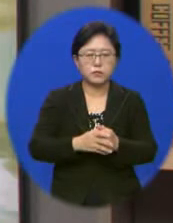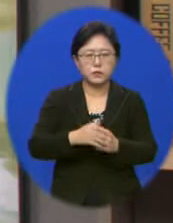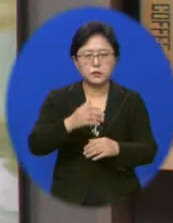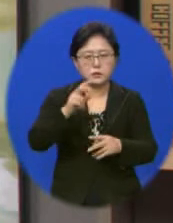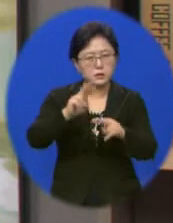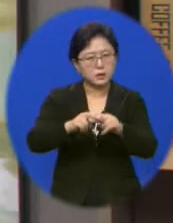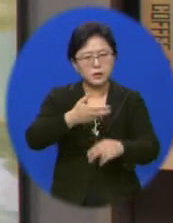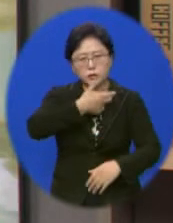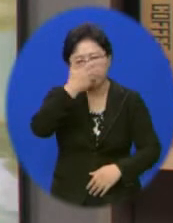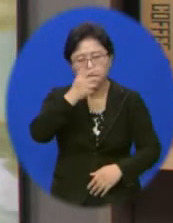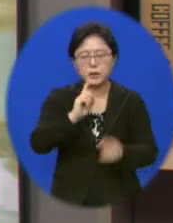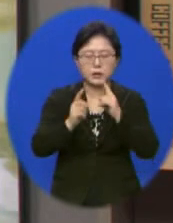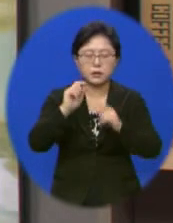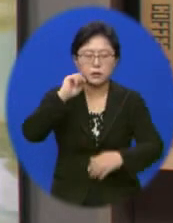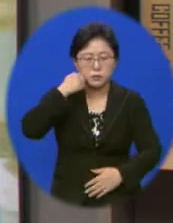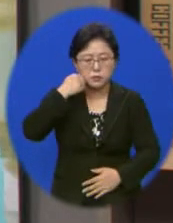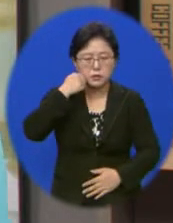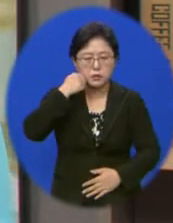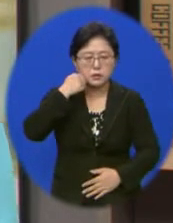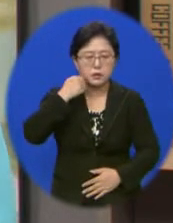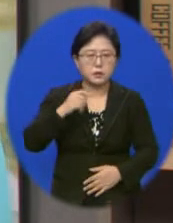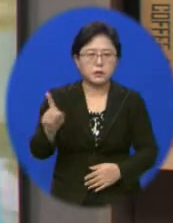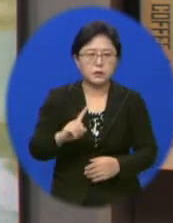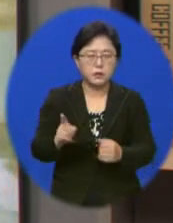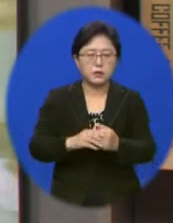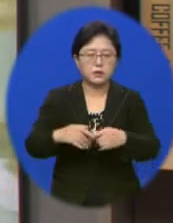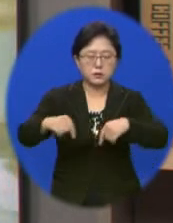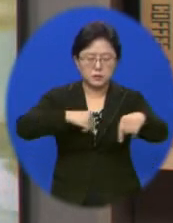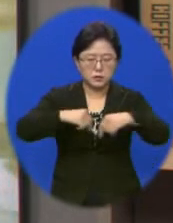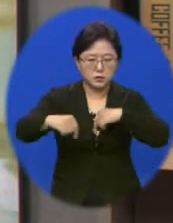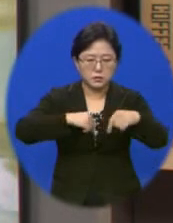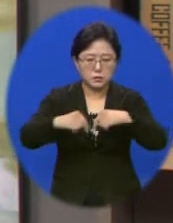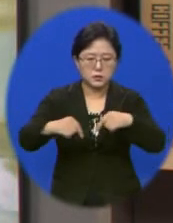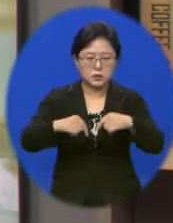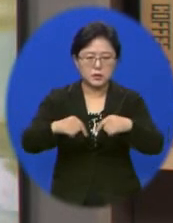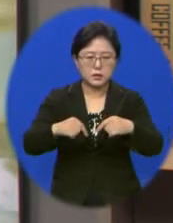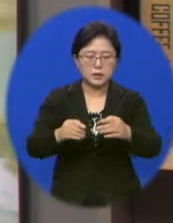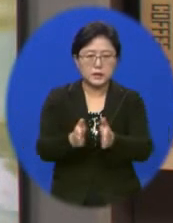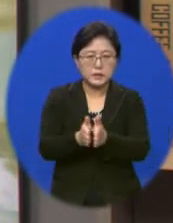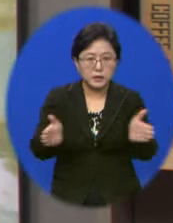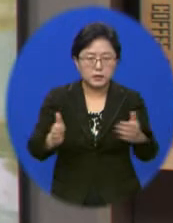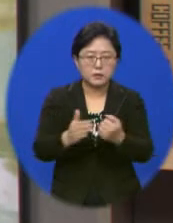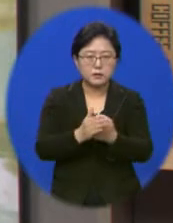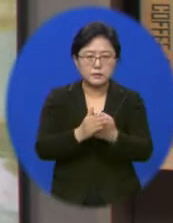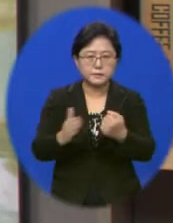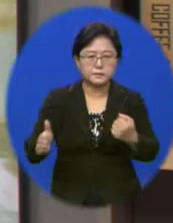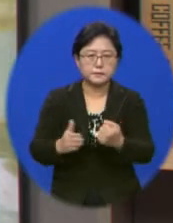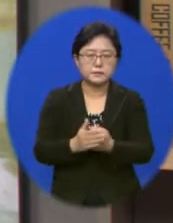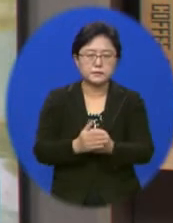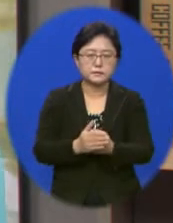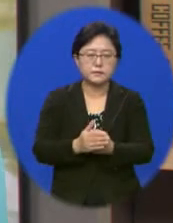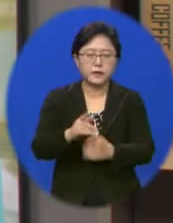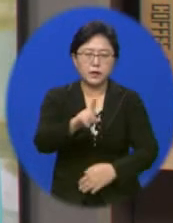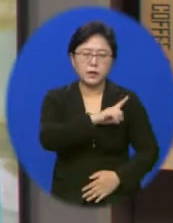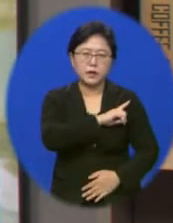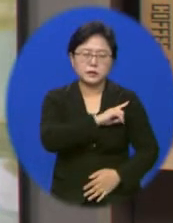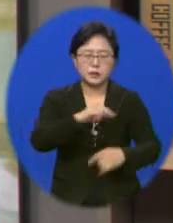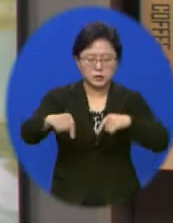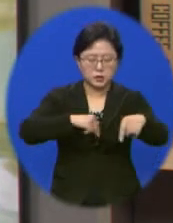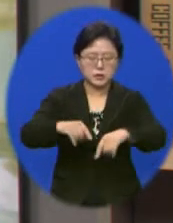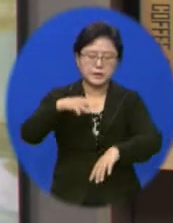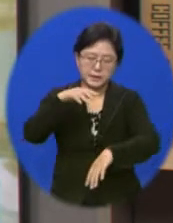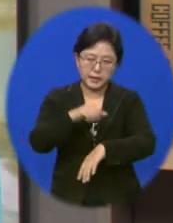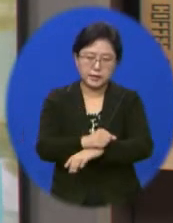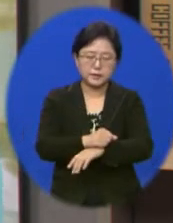없고 다만 어차피 정치 영역으로 발을 내딛었기 때문에 가장 정치를